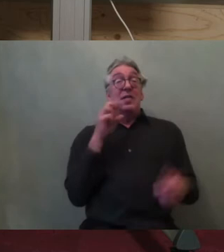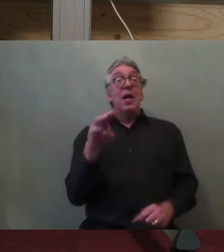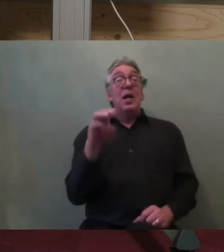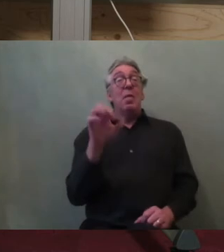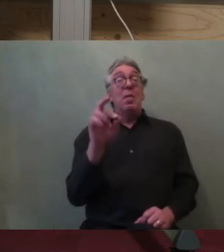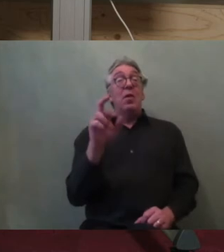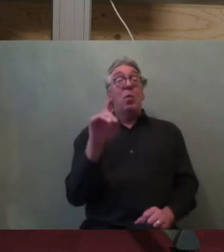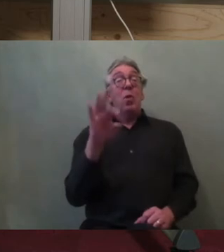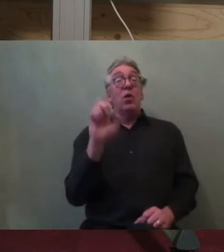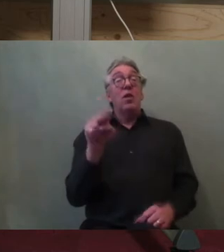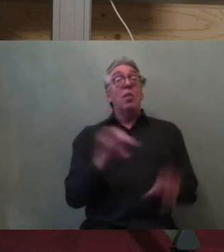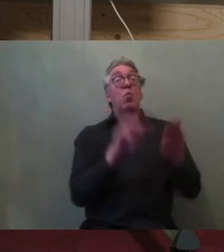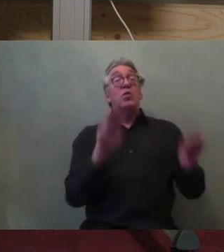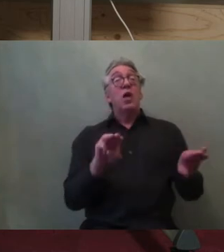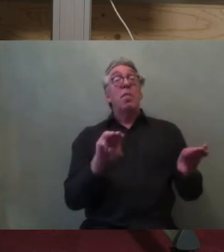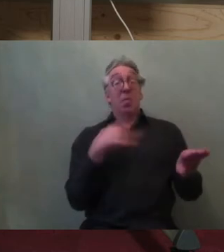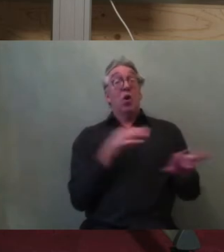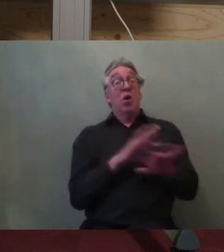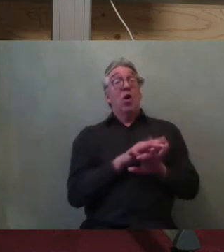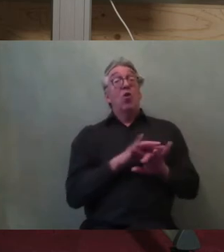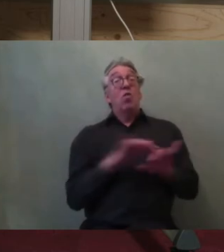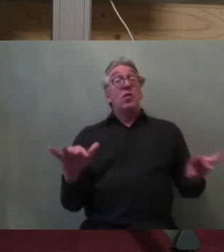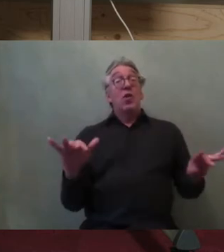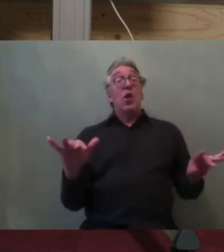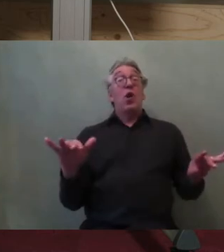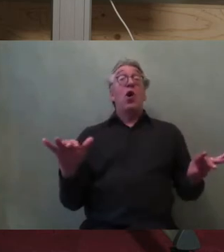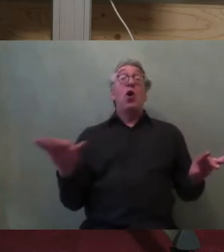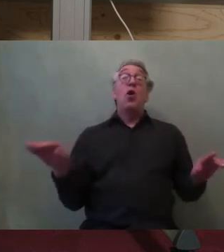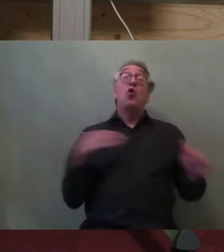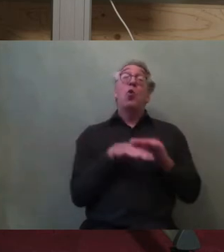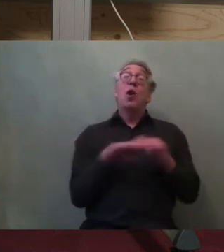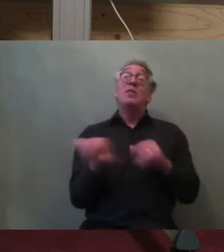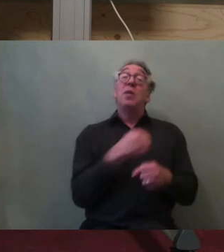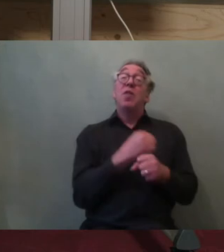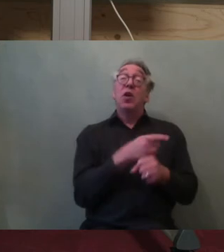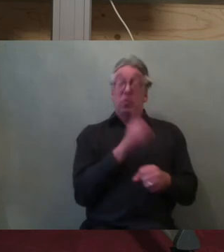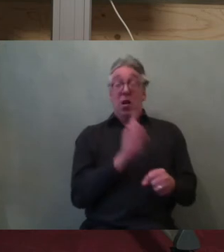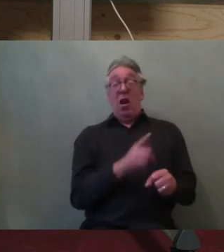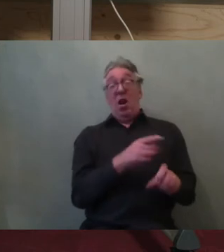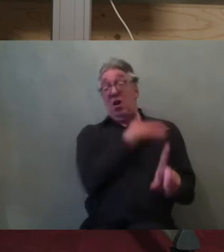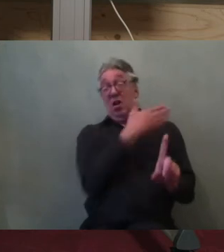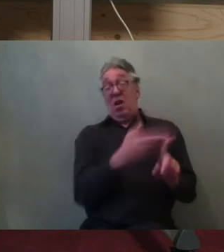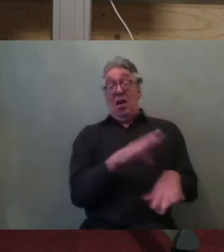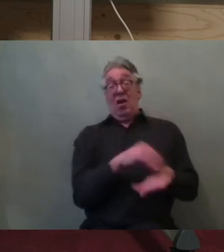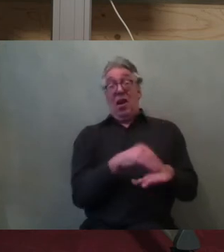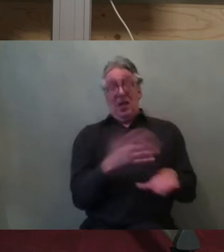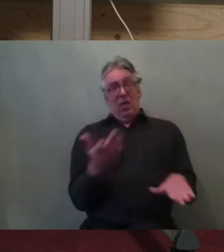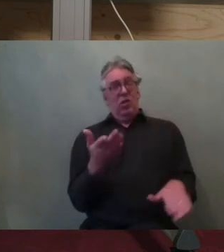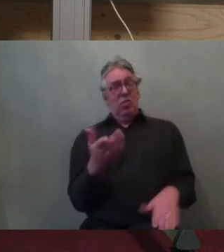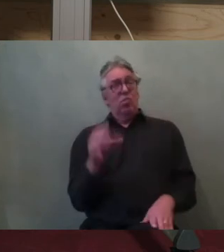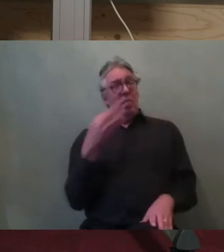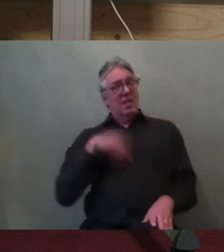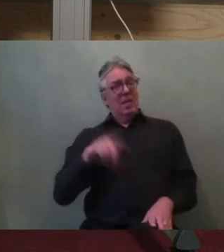hebben ze bijvoorbeeld meerdere medewerkers toegankelijkheid en daar hebben ze ook al heel veel ervaring op gedaan. Dus maak daar vooral gebruik van die kennis.